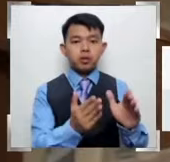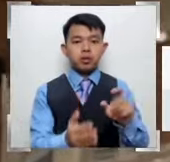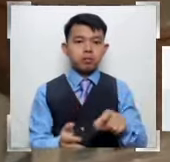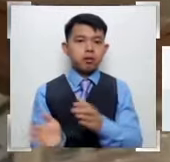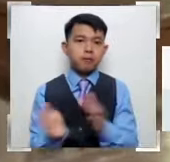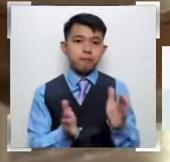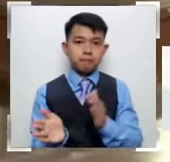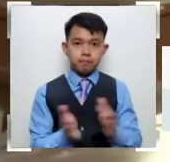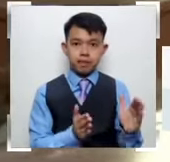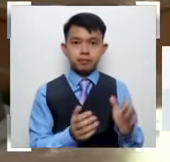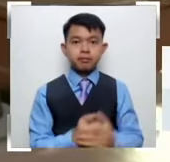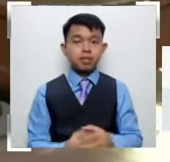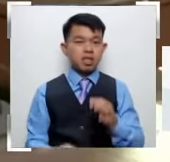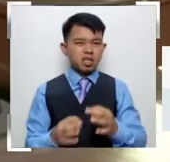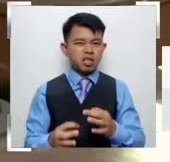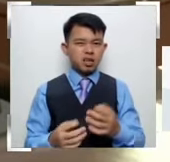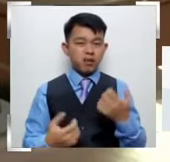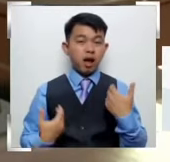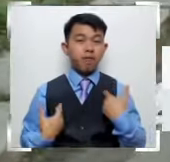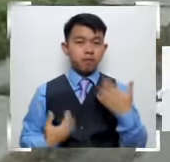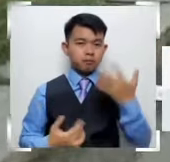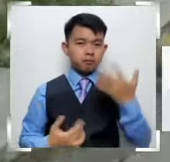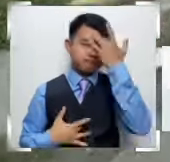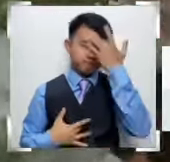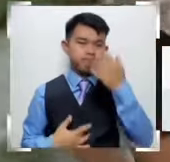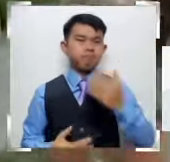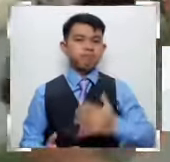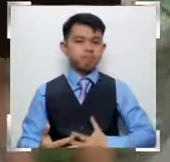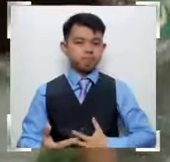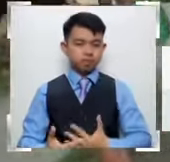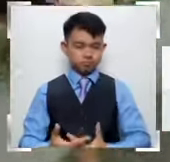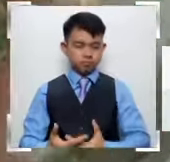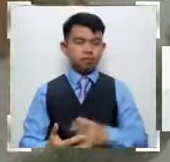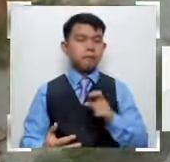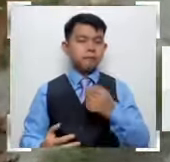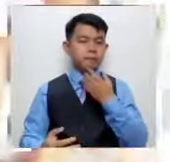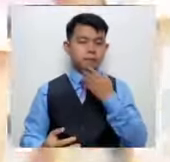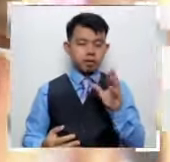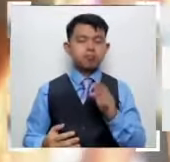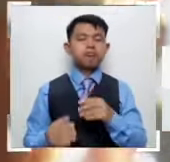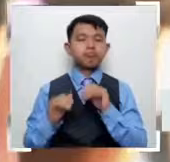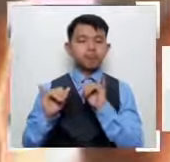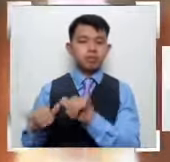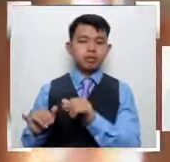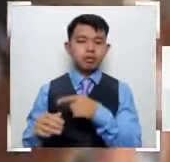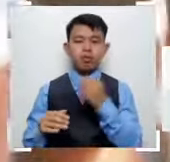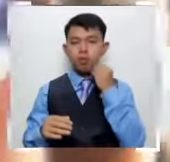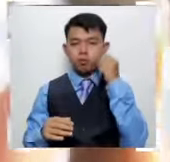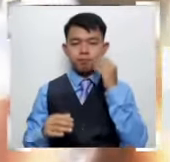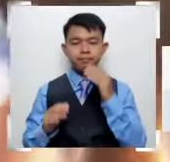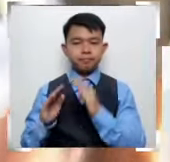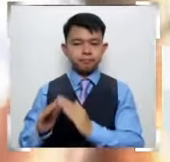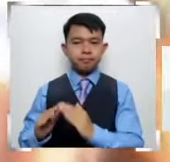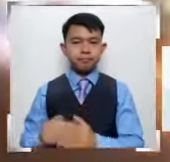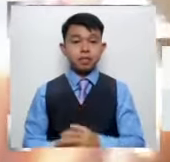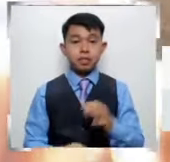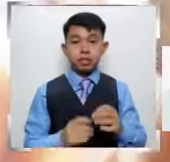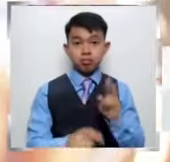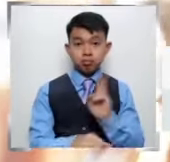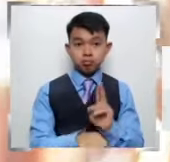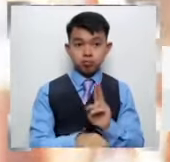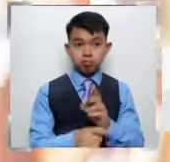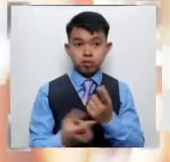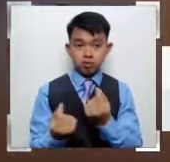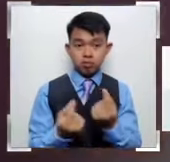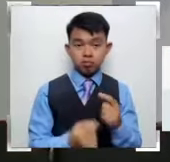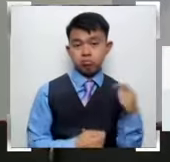buntis, mabuting manatili na lang sa bahay. Sa mga magpapasugat naman bilang penitensya, mainam na may bakuna